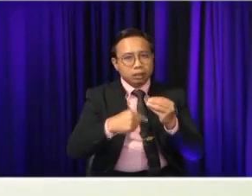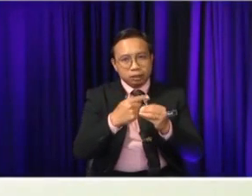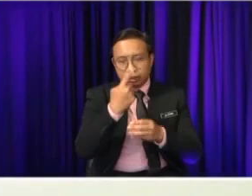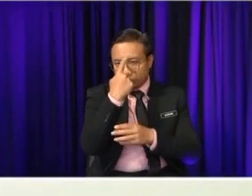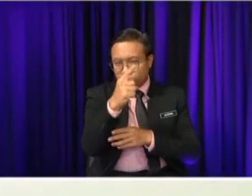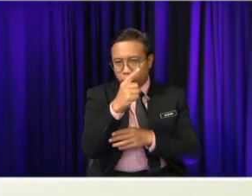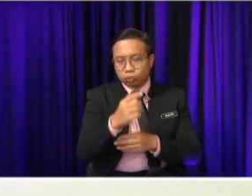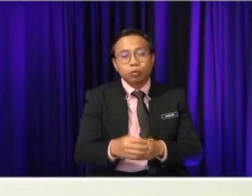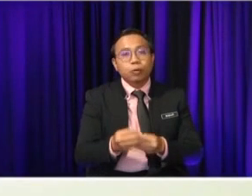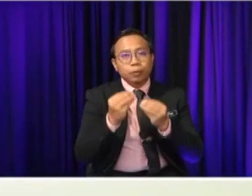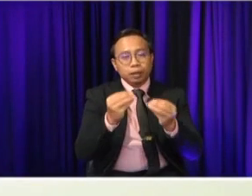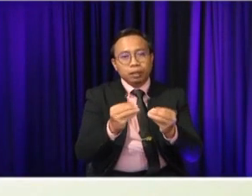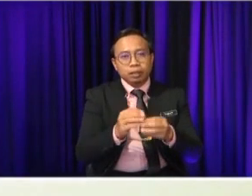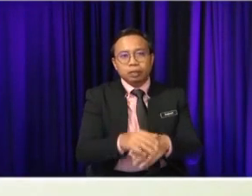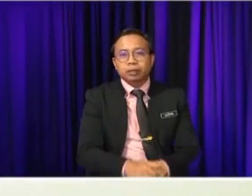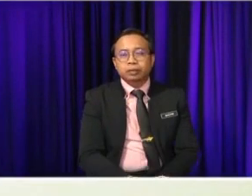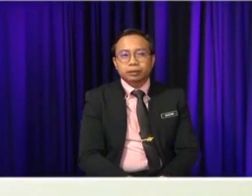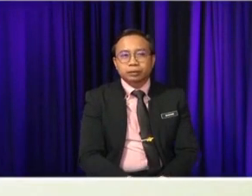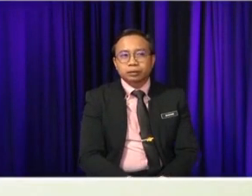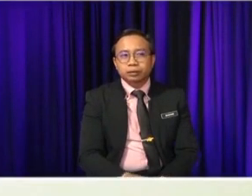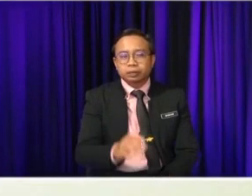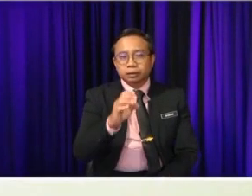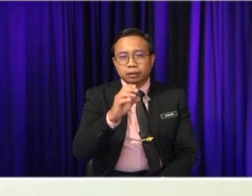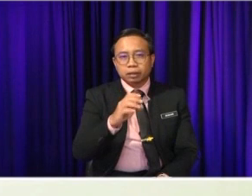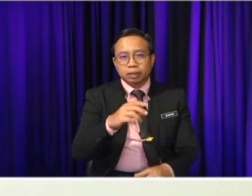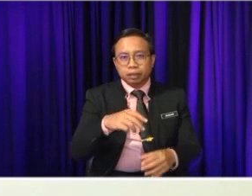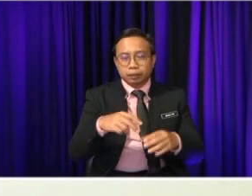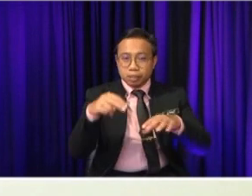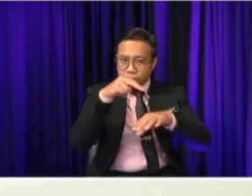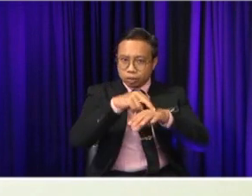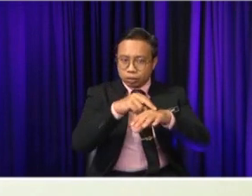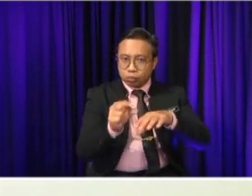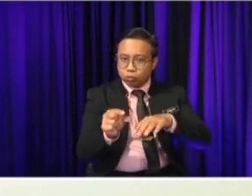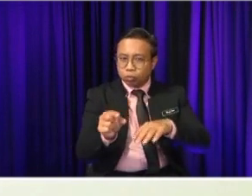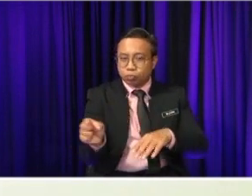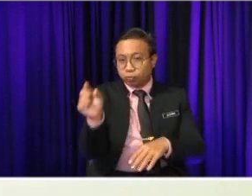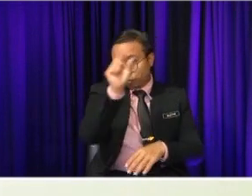melaksanakan ekspedisi yang yang di sini ya